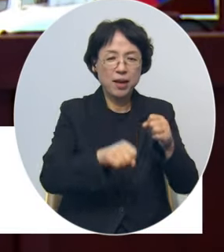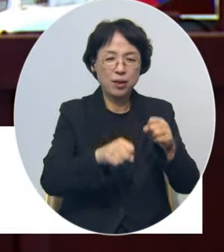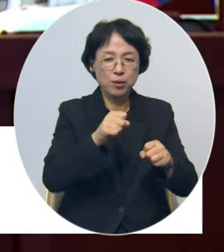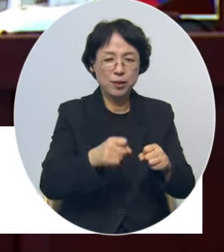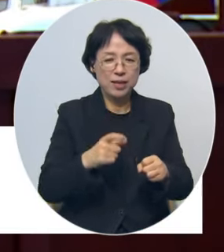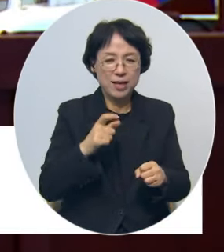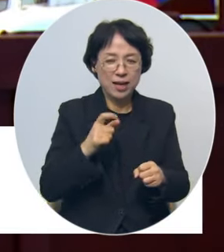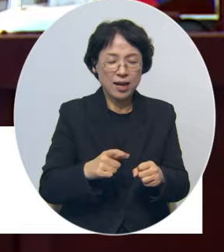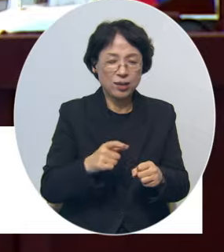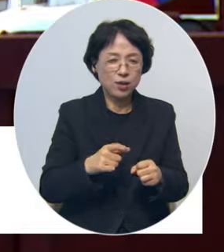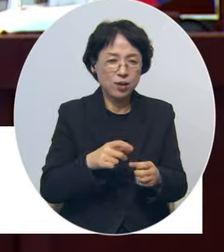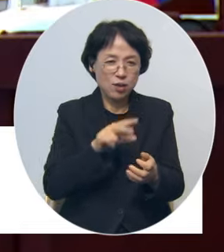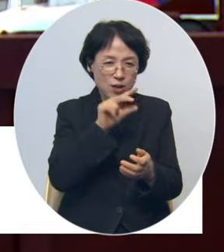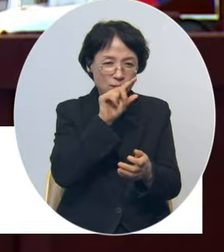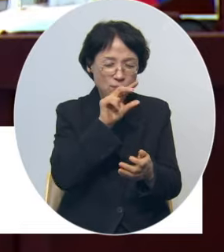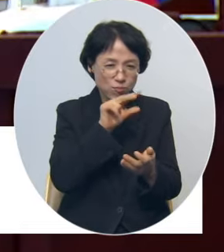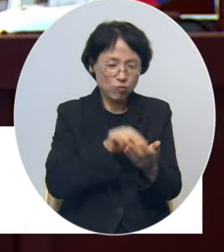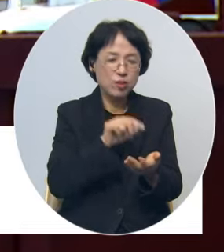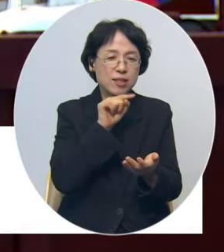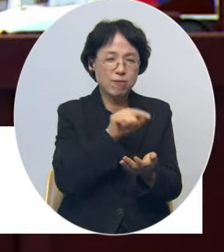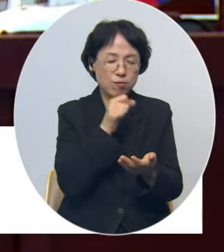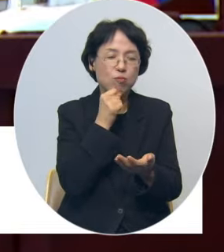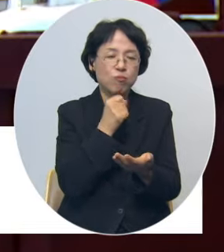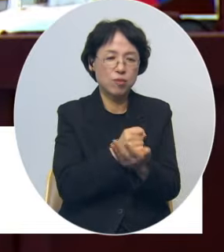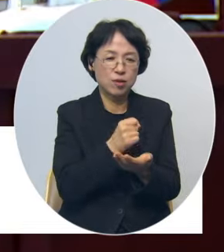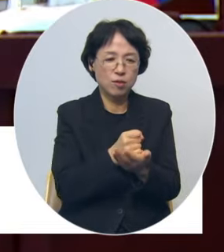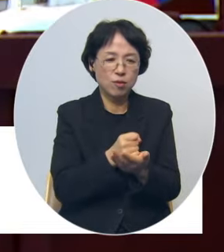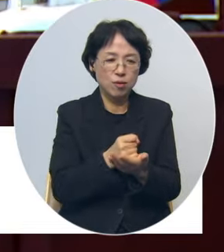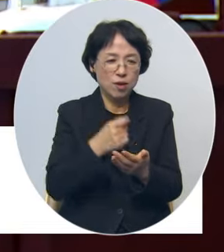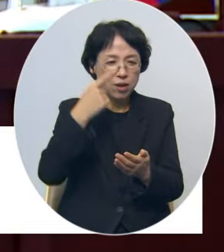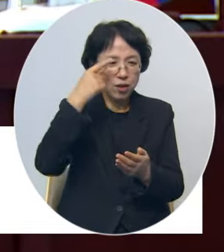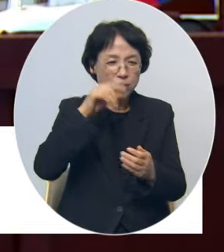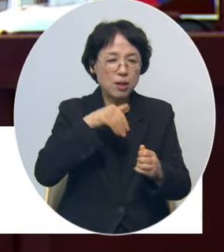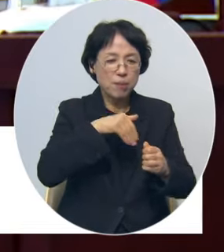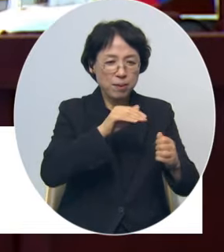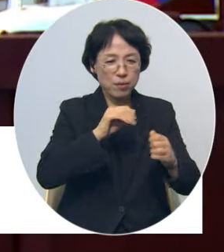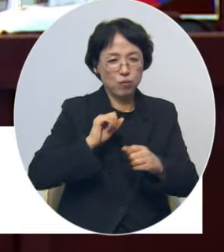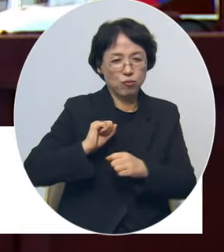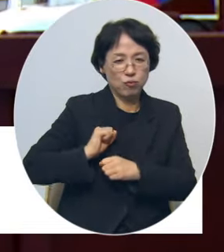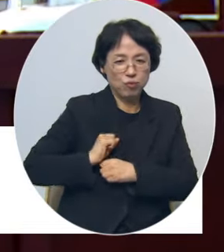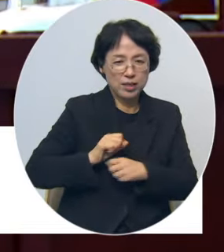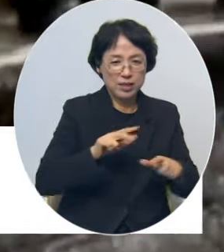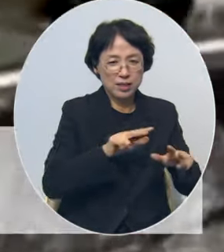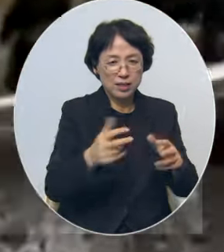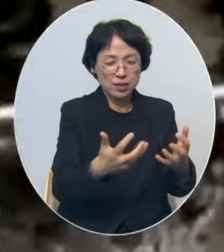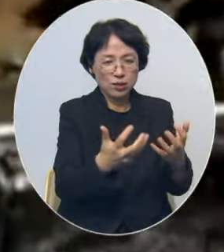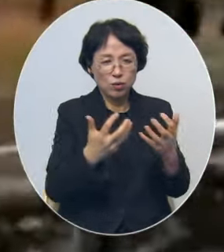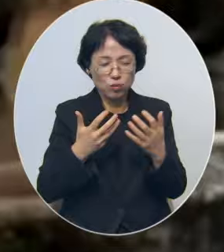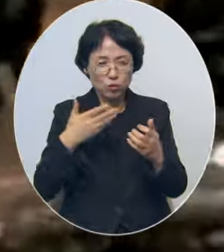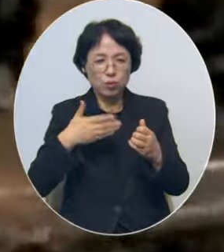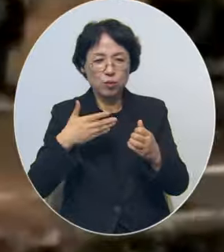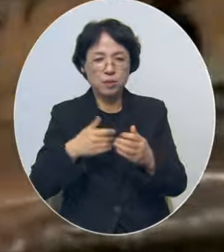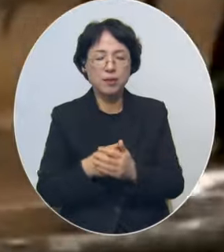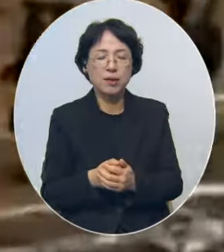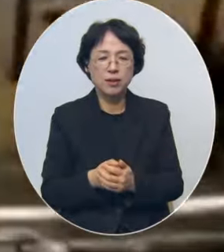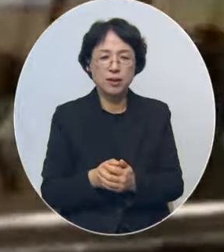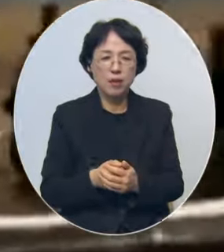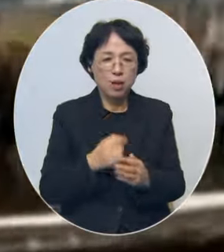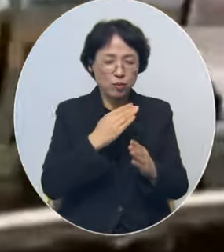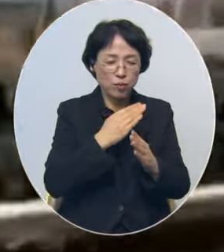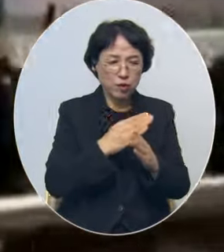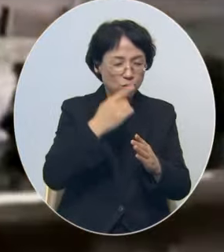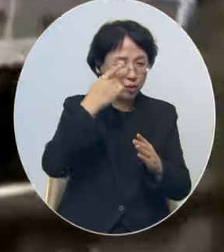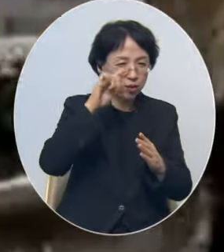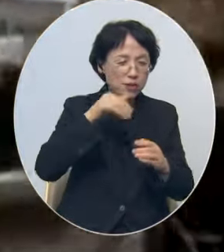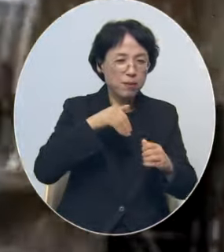강력히 탄하고 러시아의 가한 북한군의 즉각적인 철수를 촉 김 차관은 북한군의 러시아